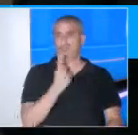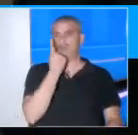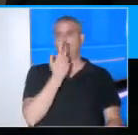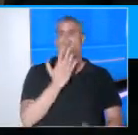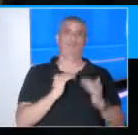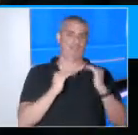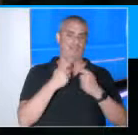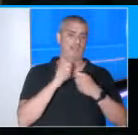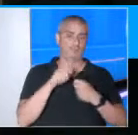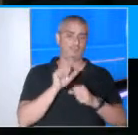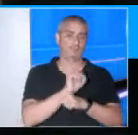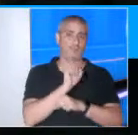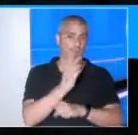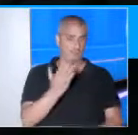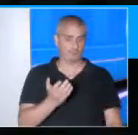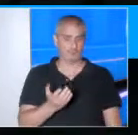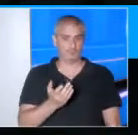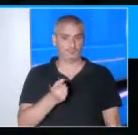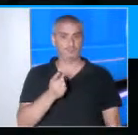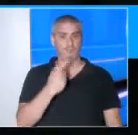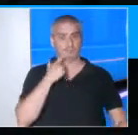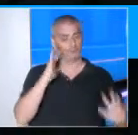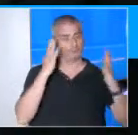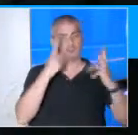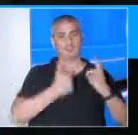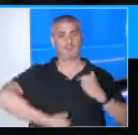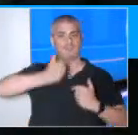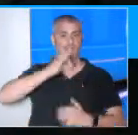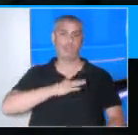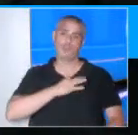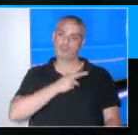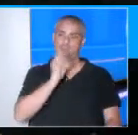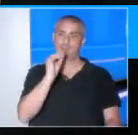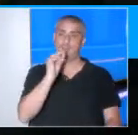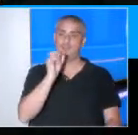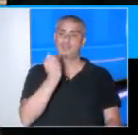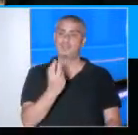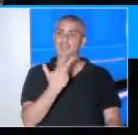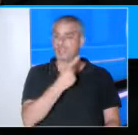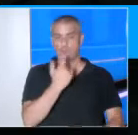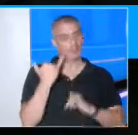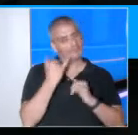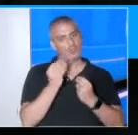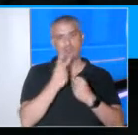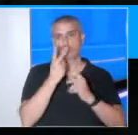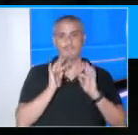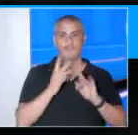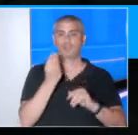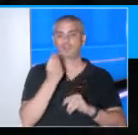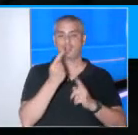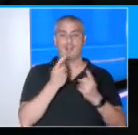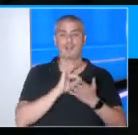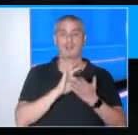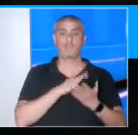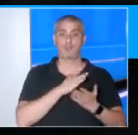דופן יחסית לחברת כנסת מהאופוזיציה. שיבחת את שר הבריאות ניצן הורוביץ שהצליח להביא עוד 2 מיליארד שקלים